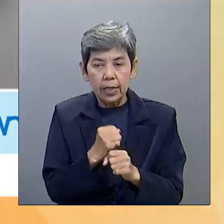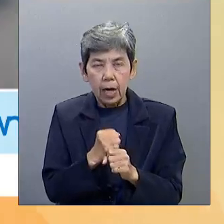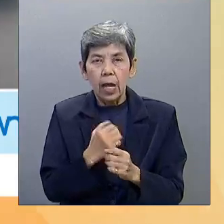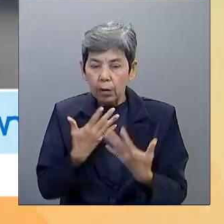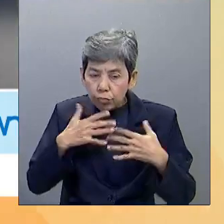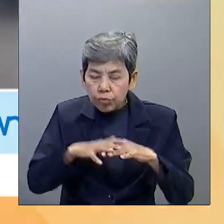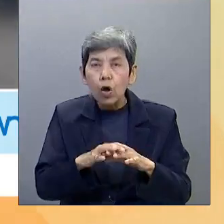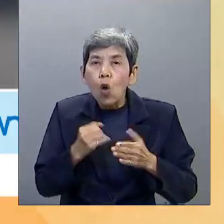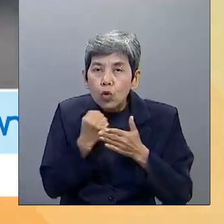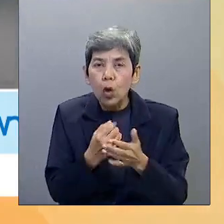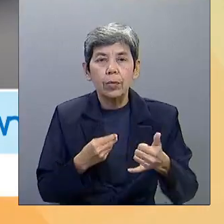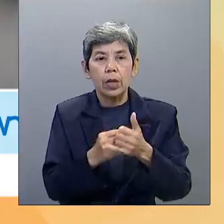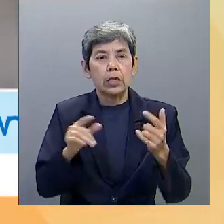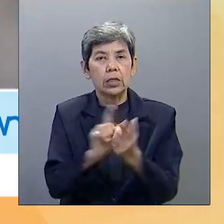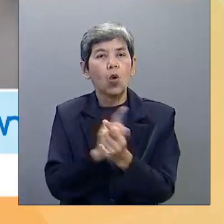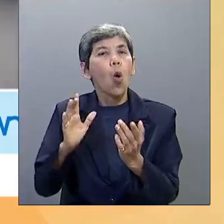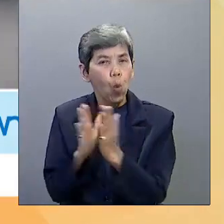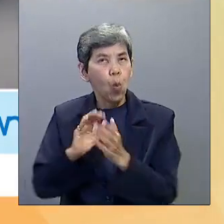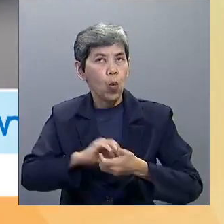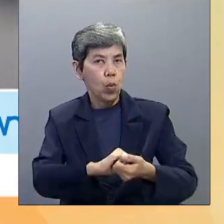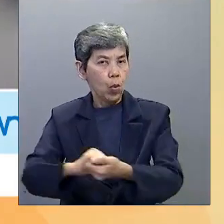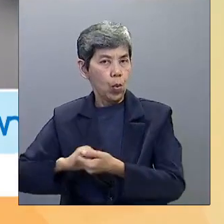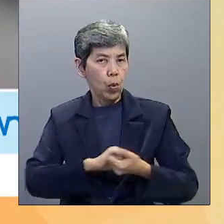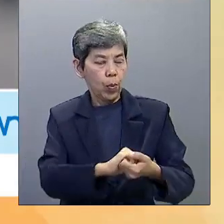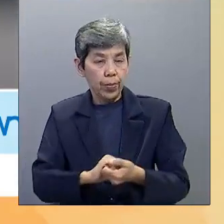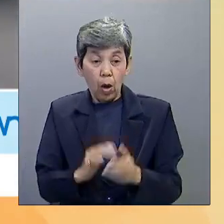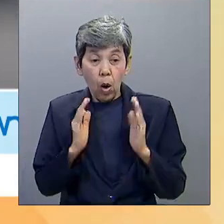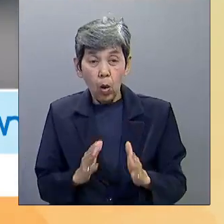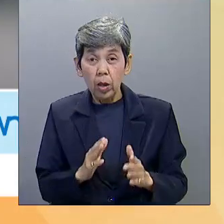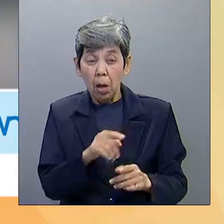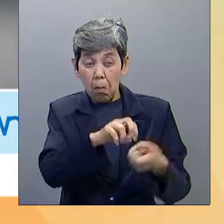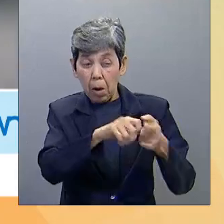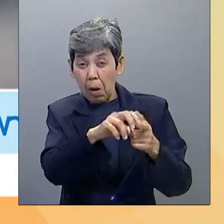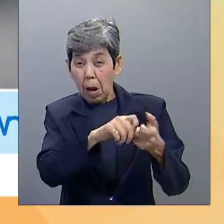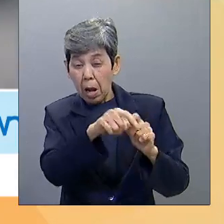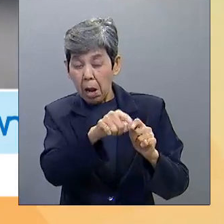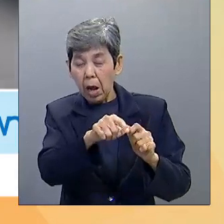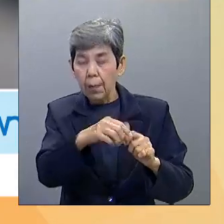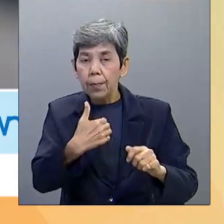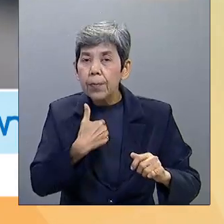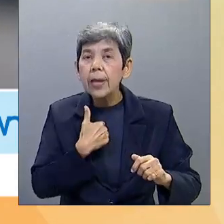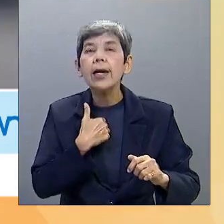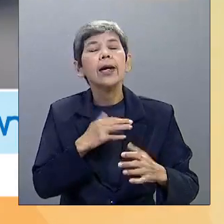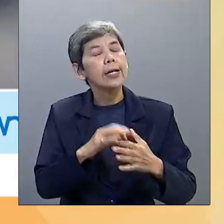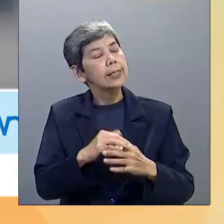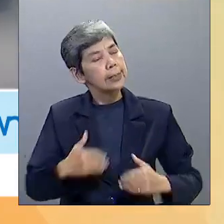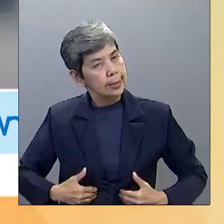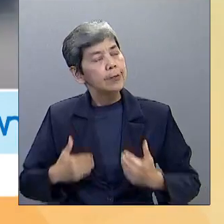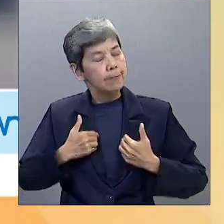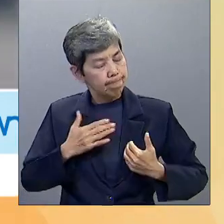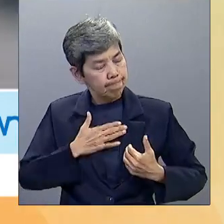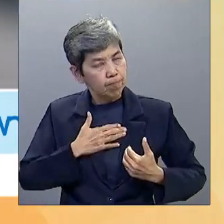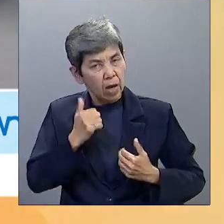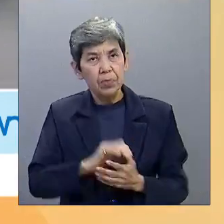นูให้สังคมได้มีส่วนร่วมแล้วก็ให้คนที่อยู่ประสบปัญหาต่างๆเขาได้มีทางเลือกด้วยค่ะ อย่